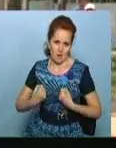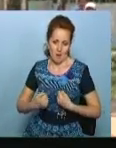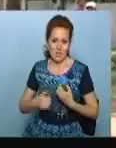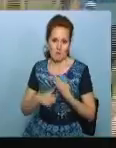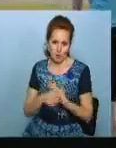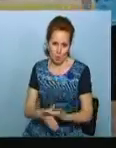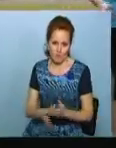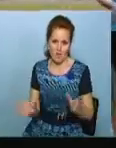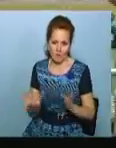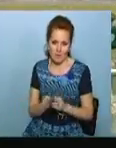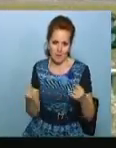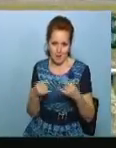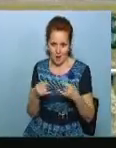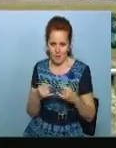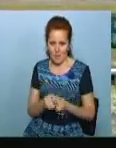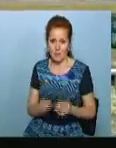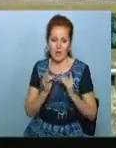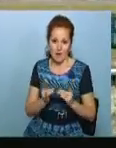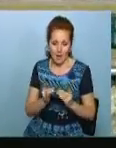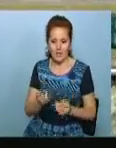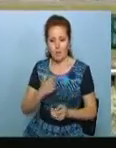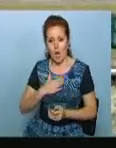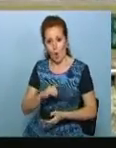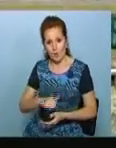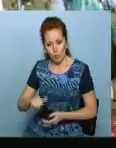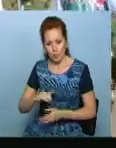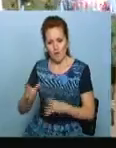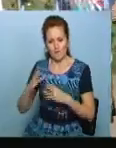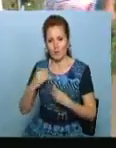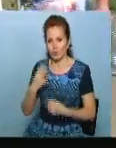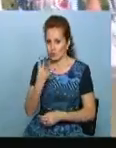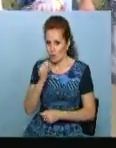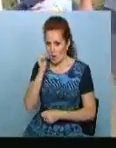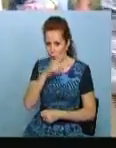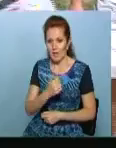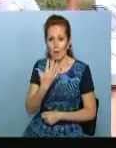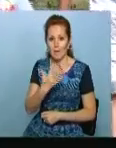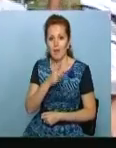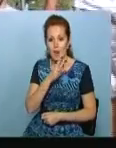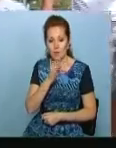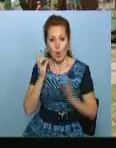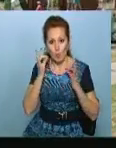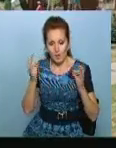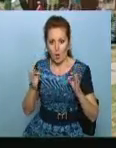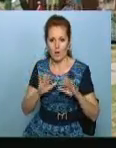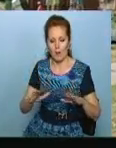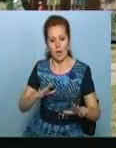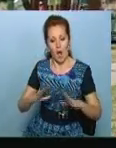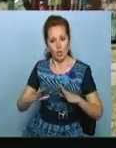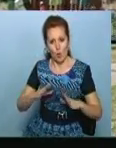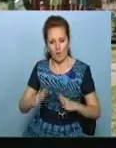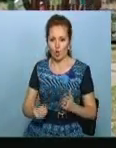с моей Удмуртией. Интернат в Канифольном и «Моя Удмуртия» вместе уже 4 года. Пятилетнему юбилею нашей дружбы ребята уже готовят новую